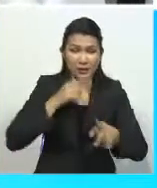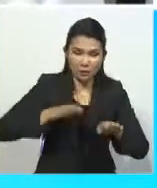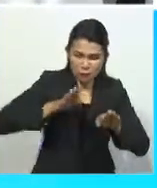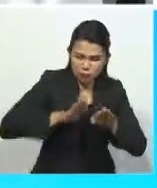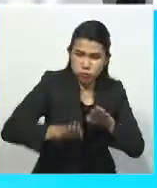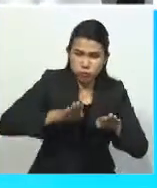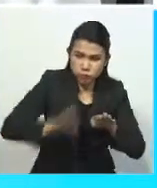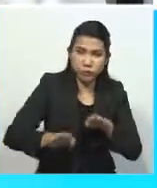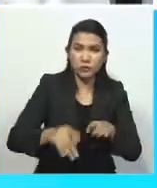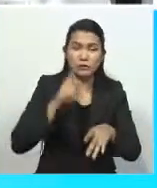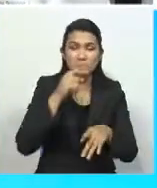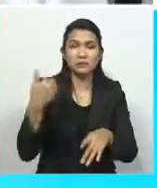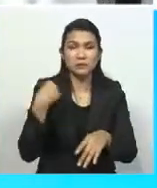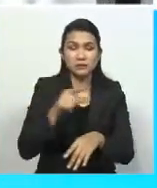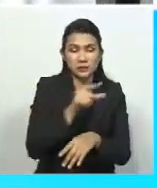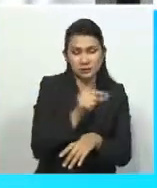2ครั้ง